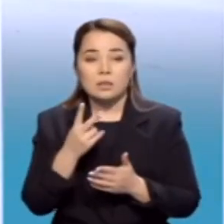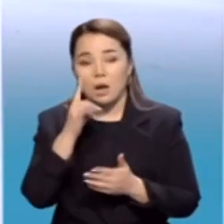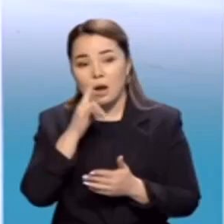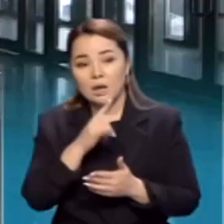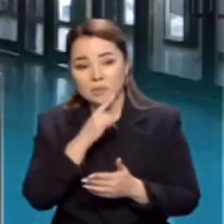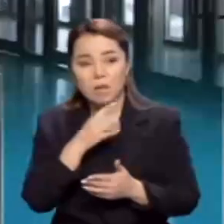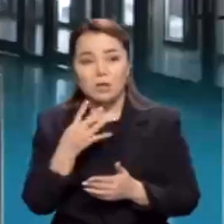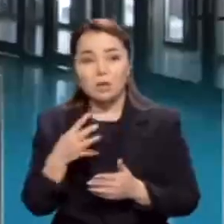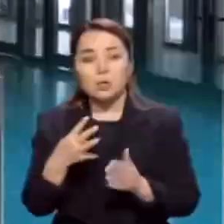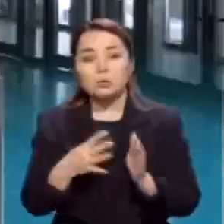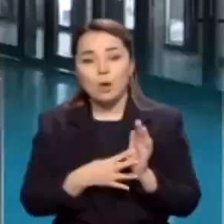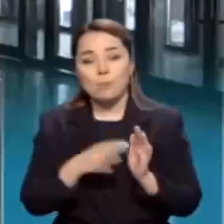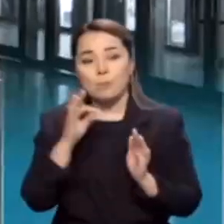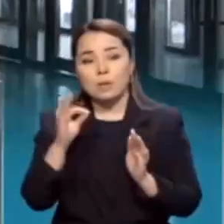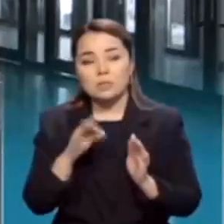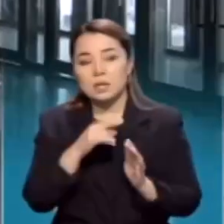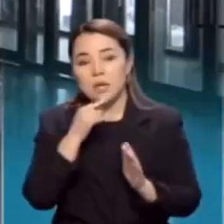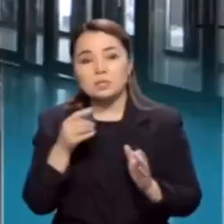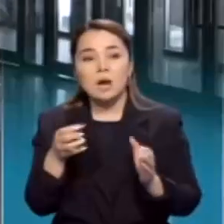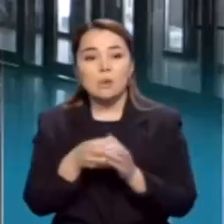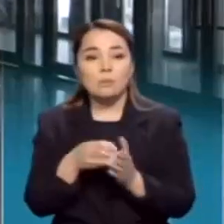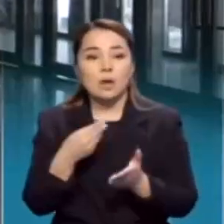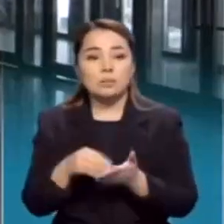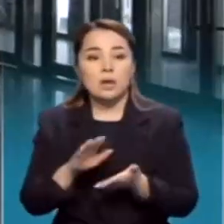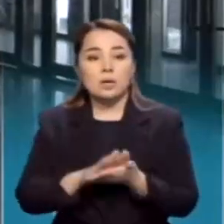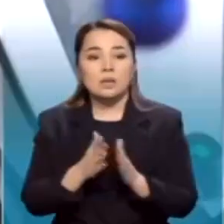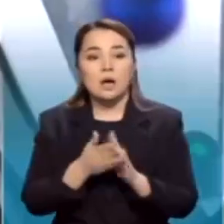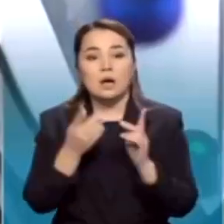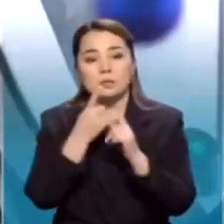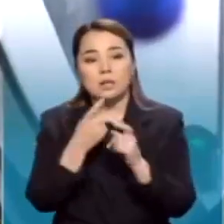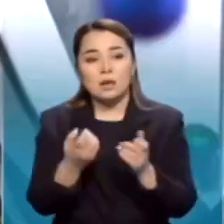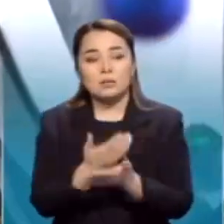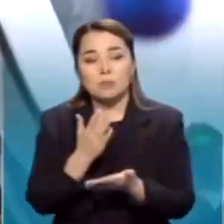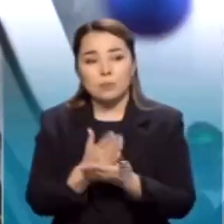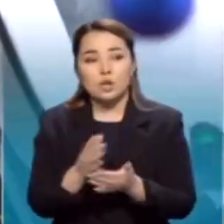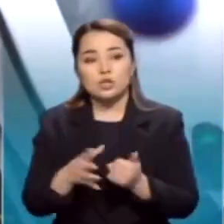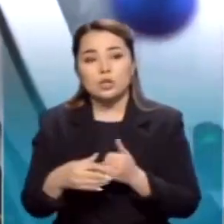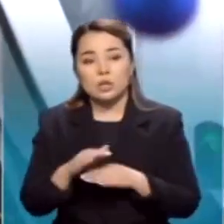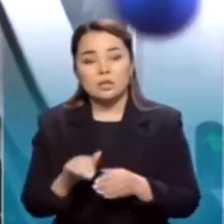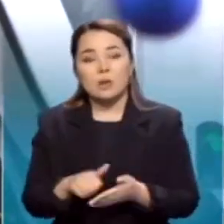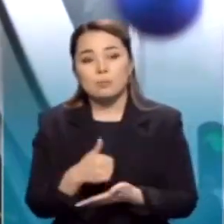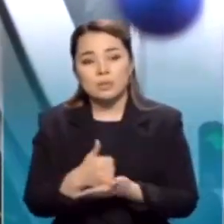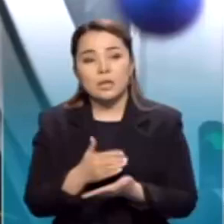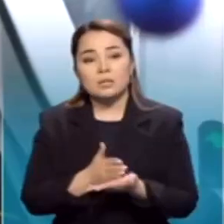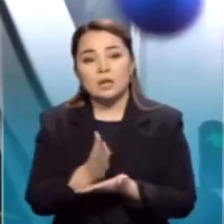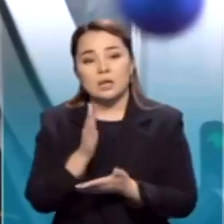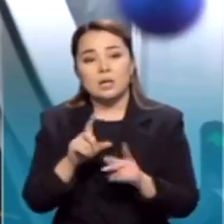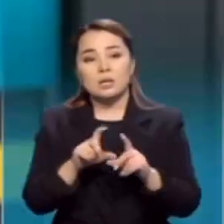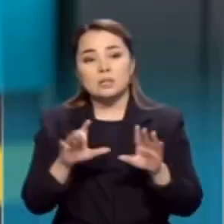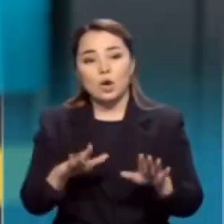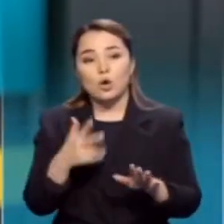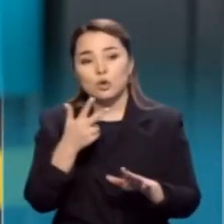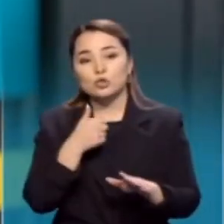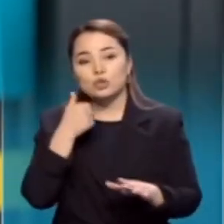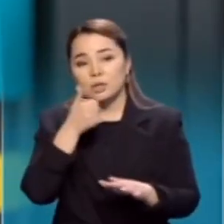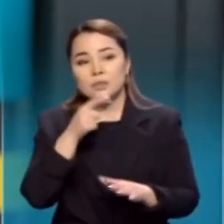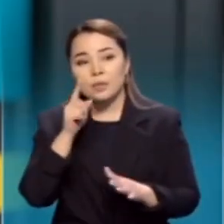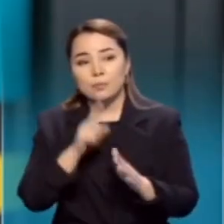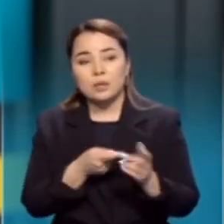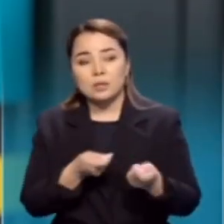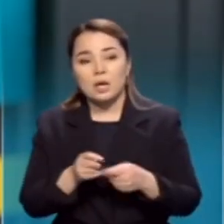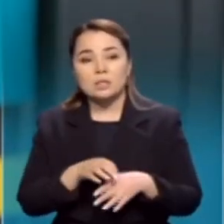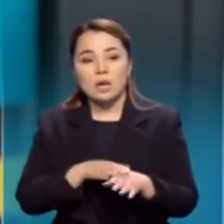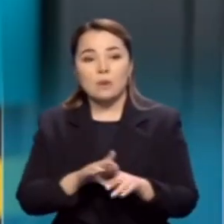қазақстандық, 49% ресейлік компания сатып алғаны жайлы ақпарат тараған. Ал жергілікті билік стратегиялық нысанның 3 жылға сенімгерлік